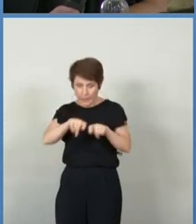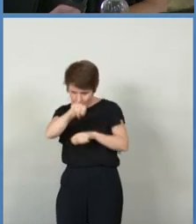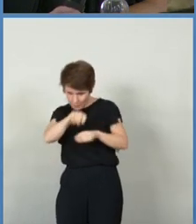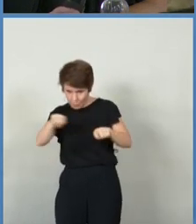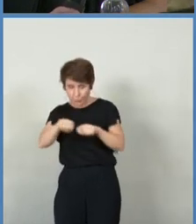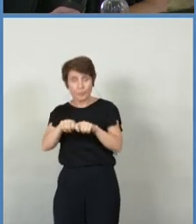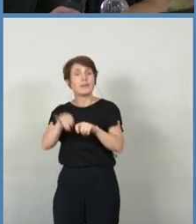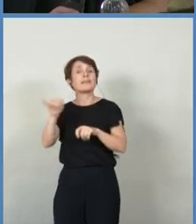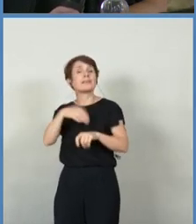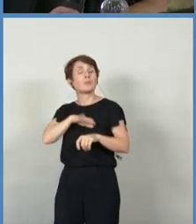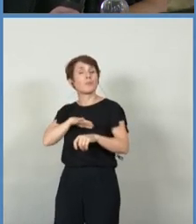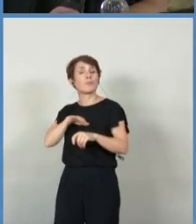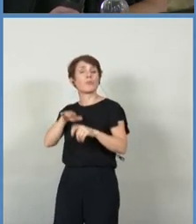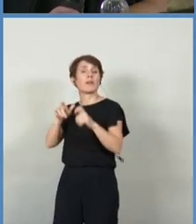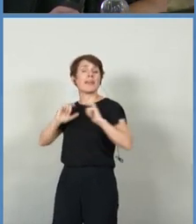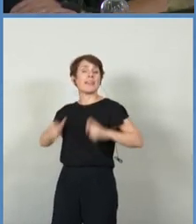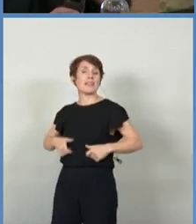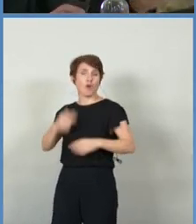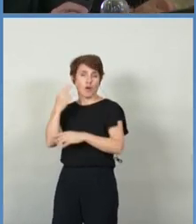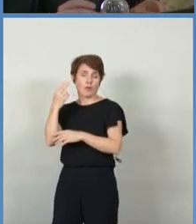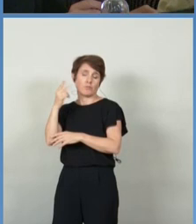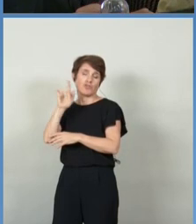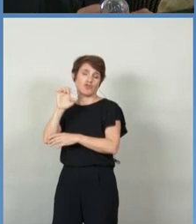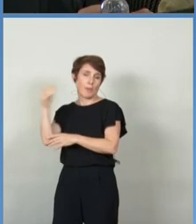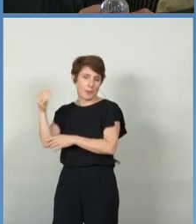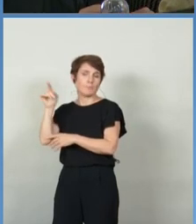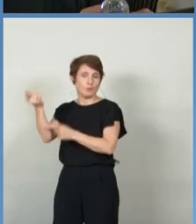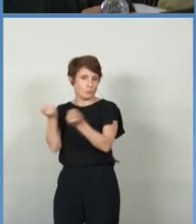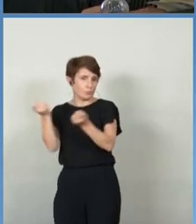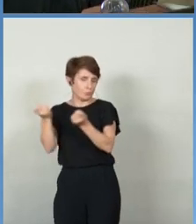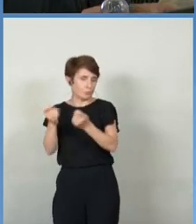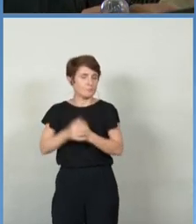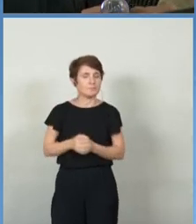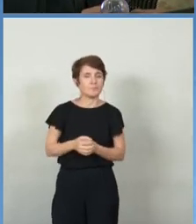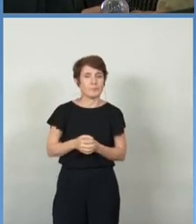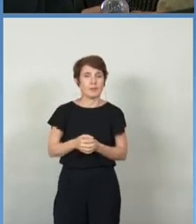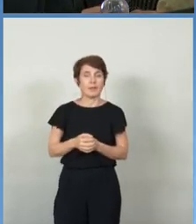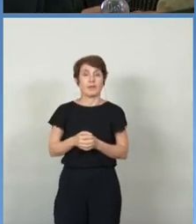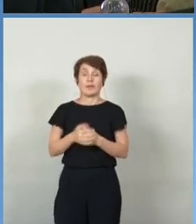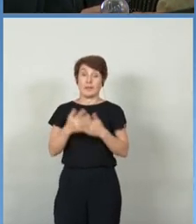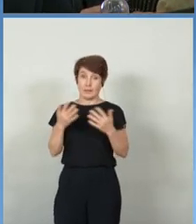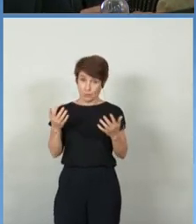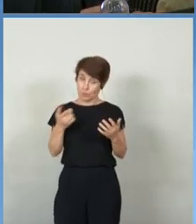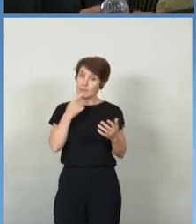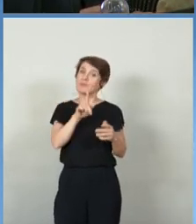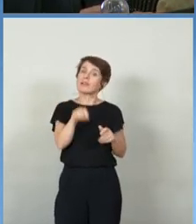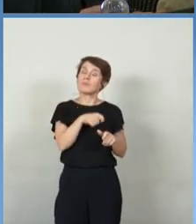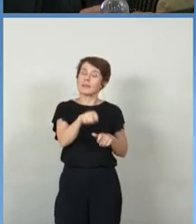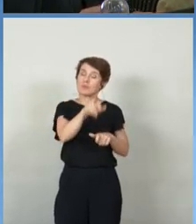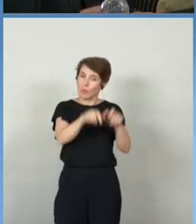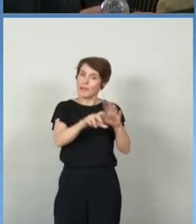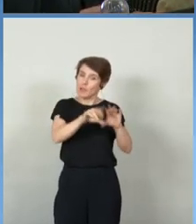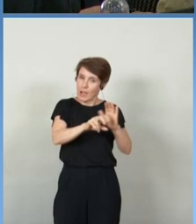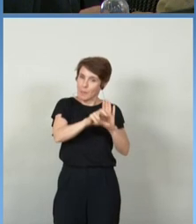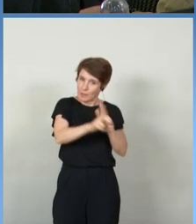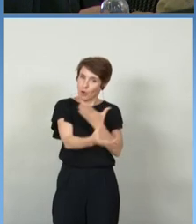de management et une couverture qui recouvre pour une partie les Grenoblois mais qui va bien au-delà à l'échelle